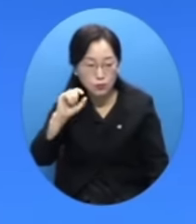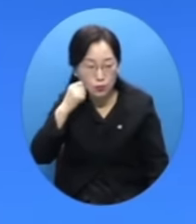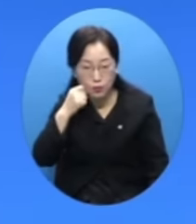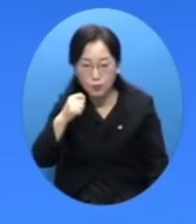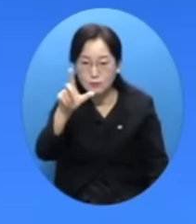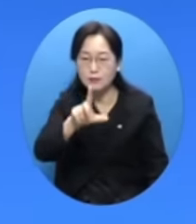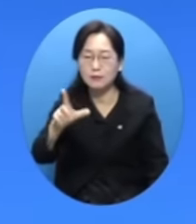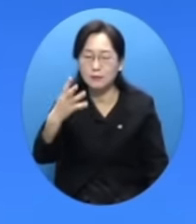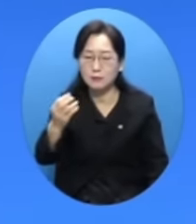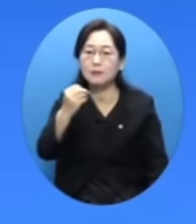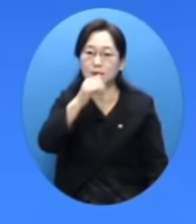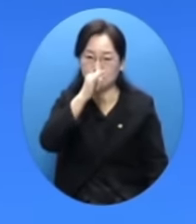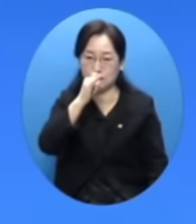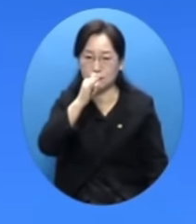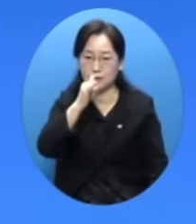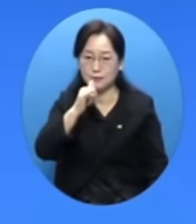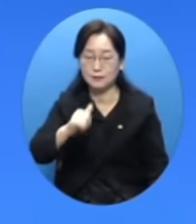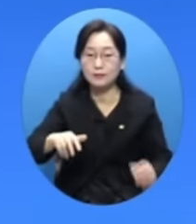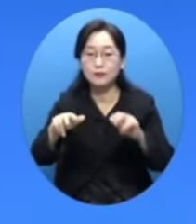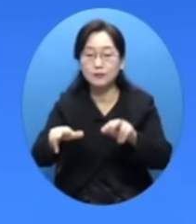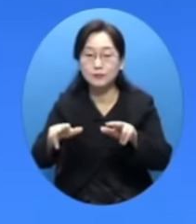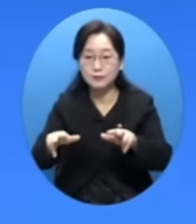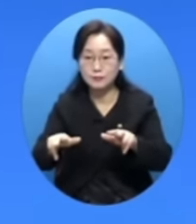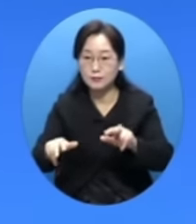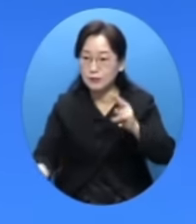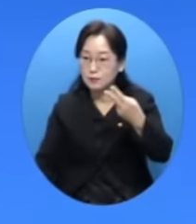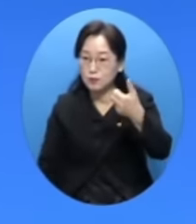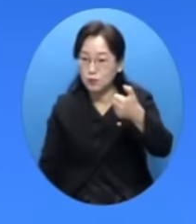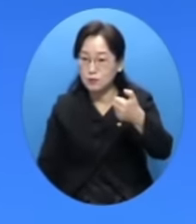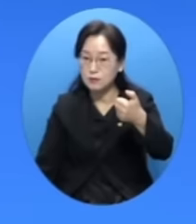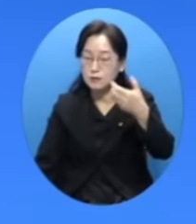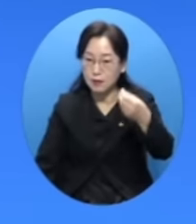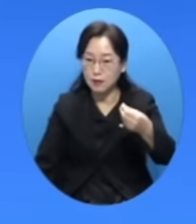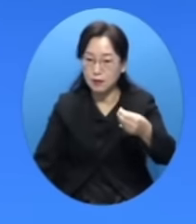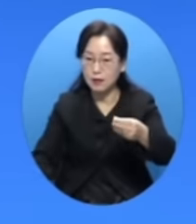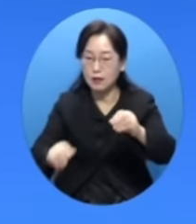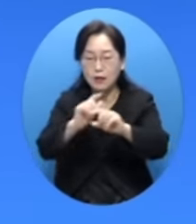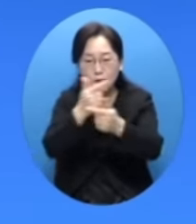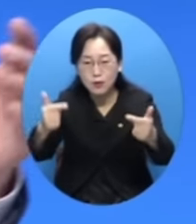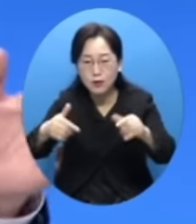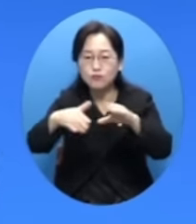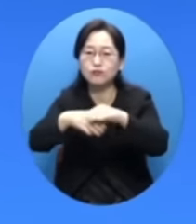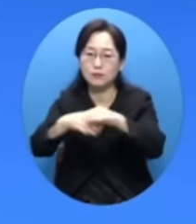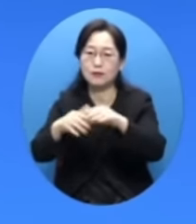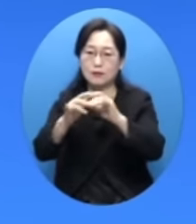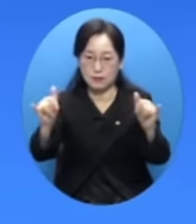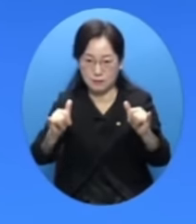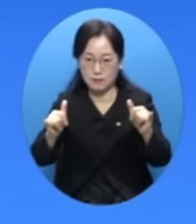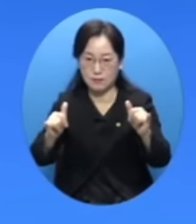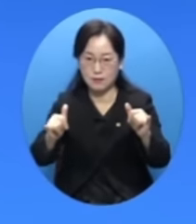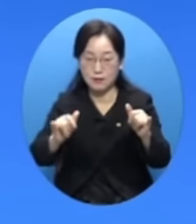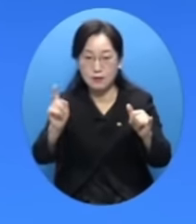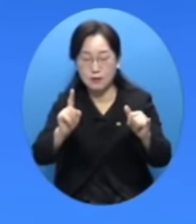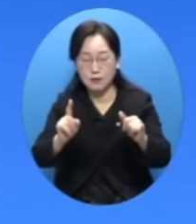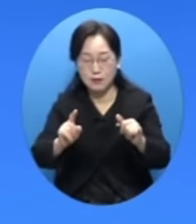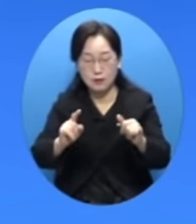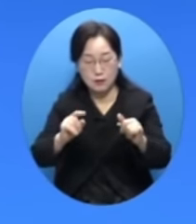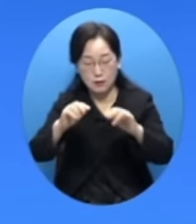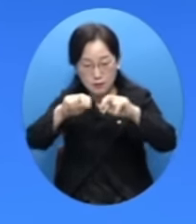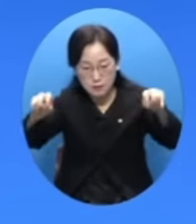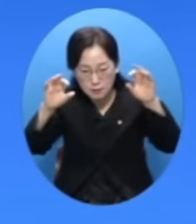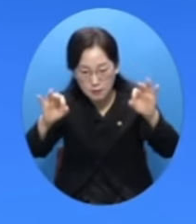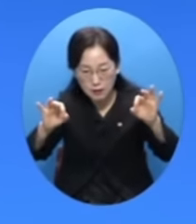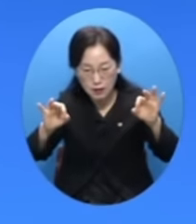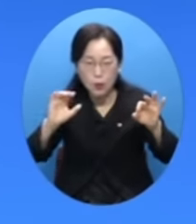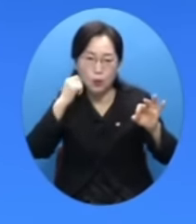분들이 있습니다. 지금 250만 다문화가족 시대인데 다문화가족들이 겪고 있는 어려움이 있습니다. 말도